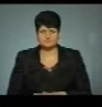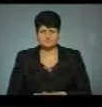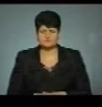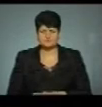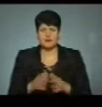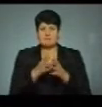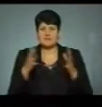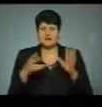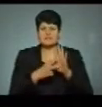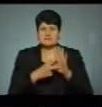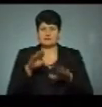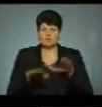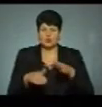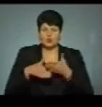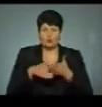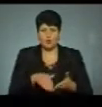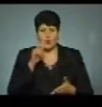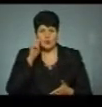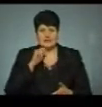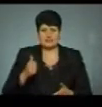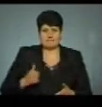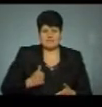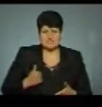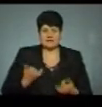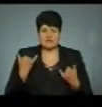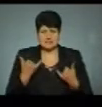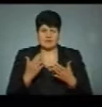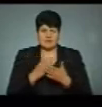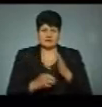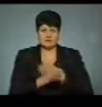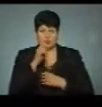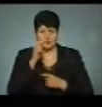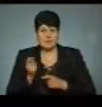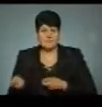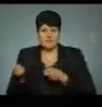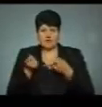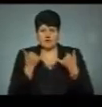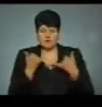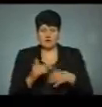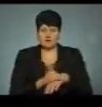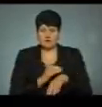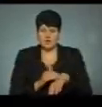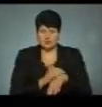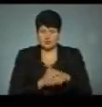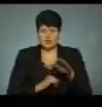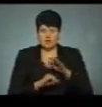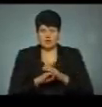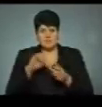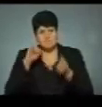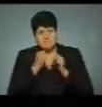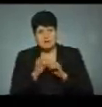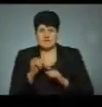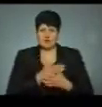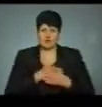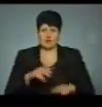Понад 7 тонн допомоги для українських бійців, які зараз на сході України, повезли сьогодні волонтери благодійного фонду «Пам'ять і любов».